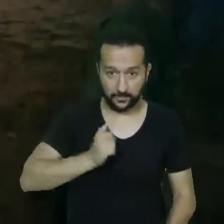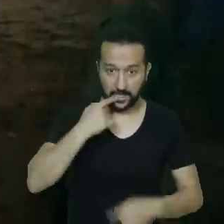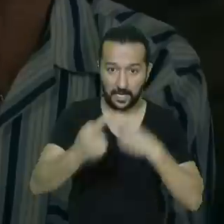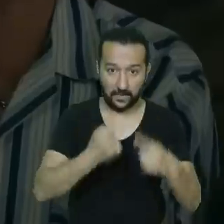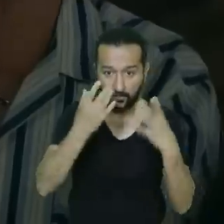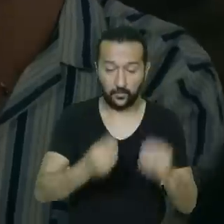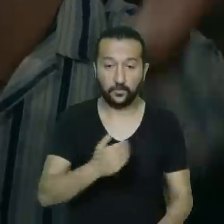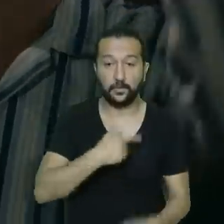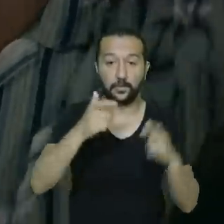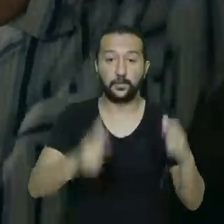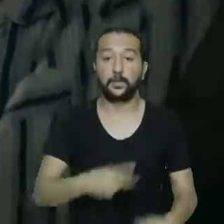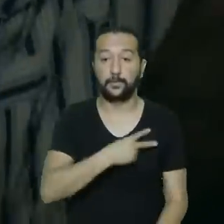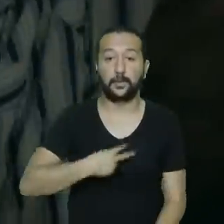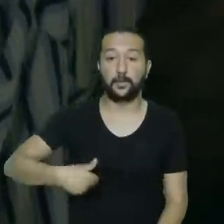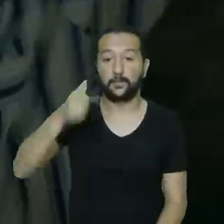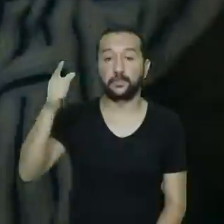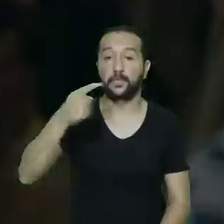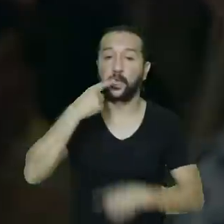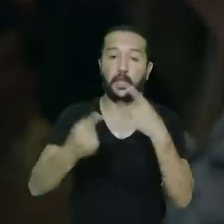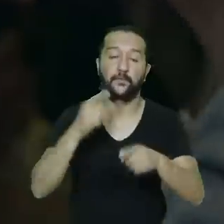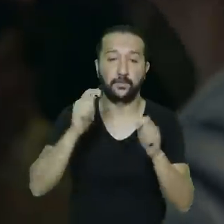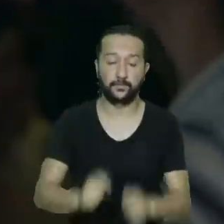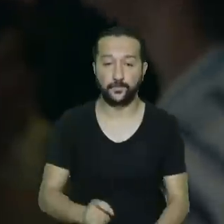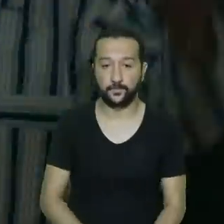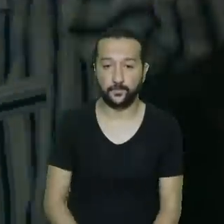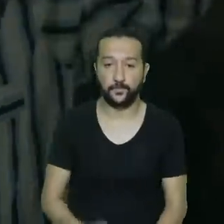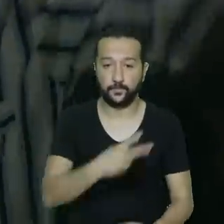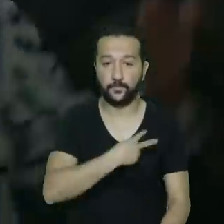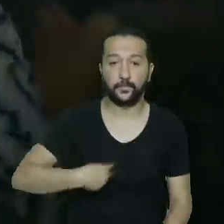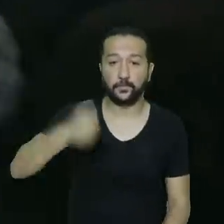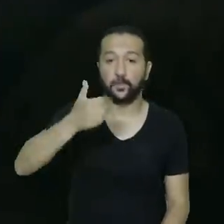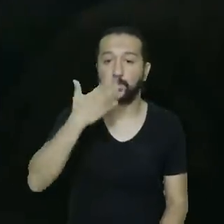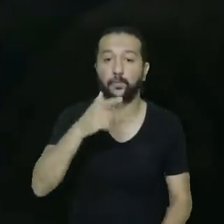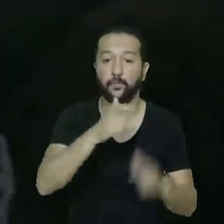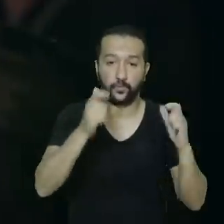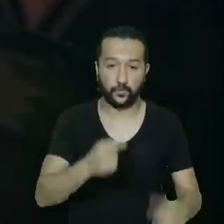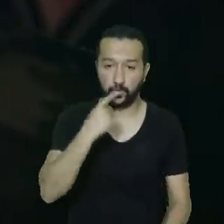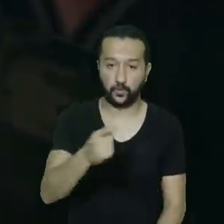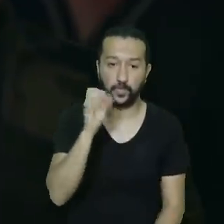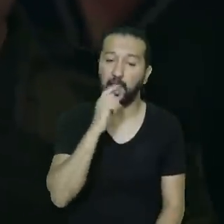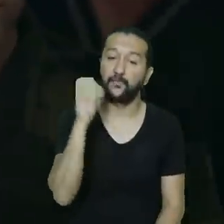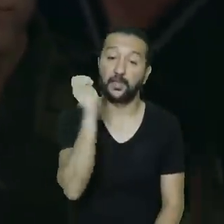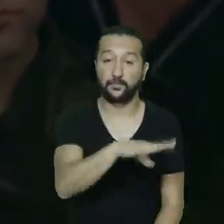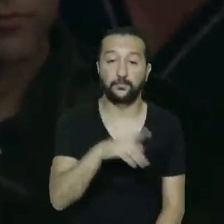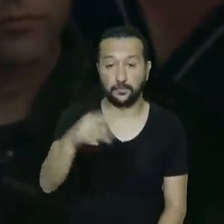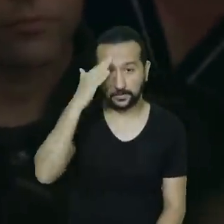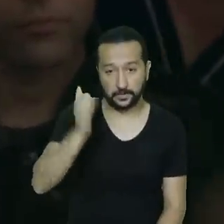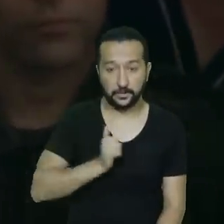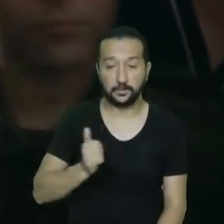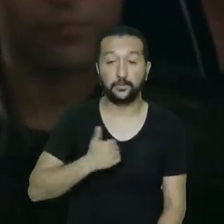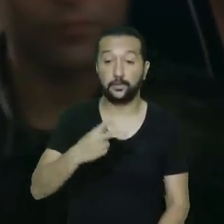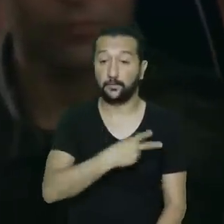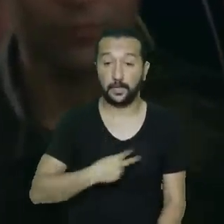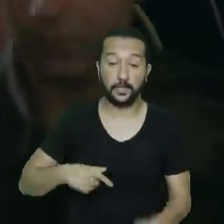söylendim? Ben bu belediye başkanına söylendim. Belediye başkanı yok mu ona söylendim. Komutanım,